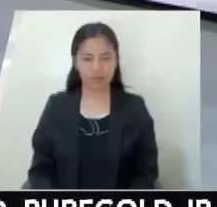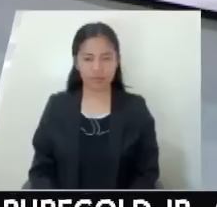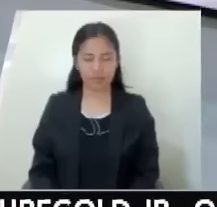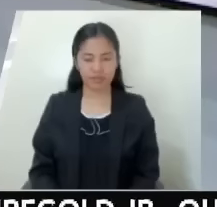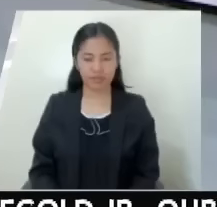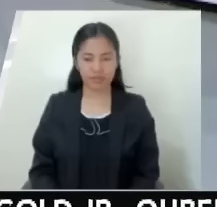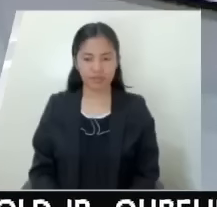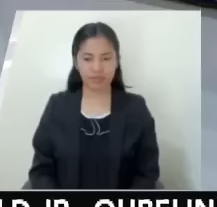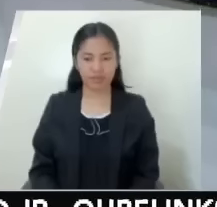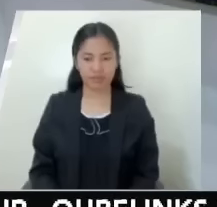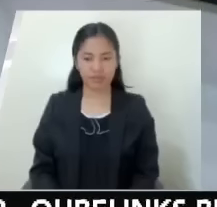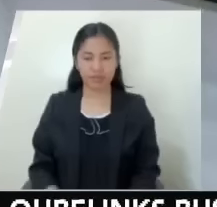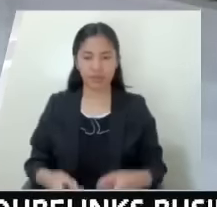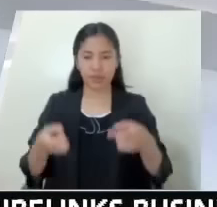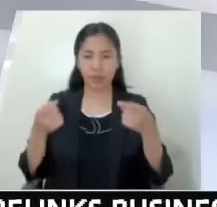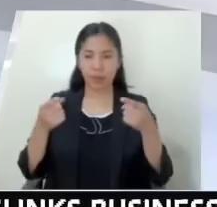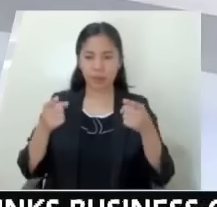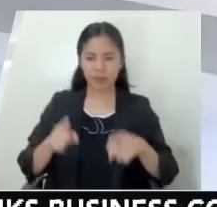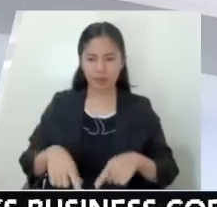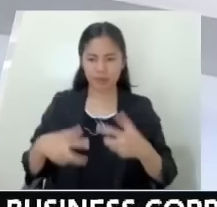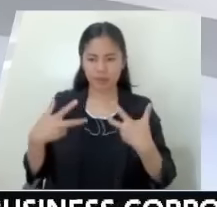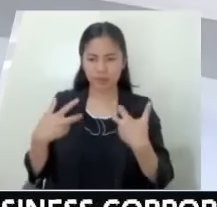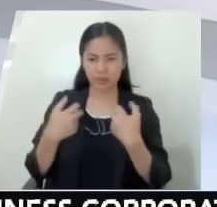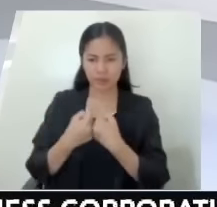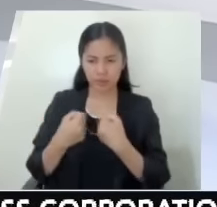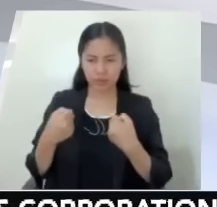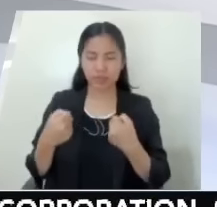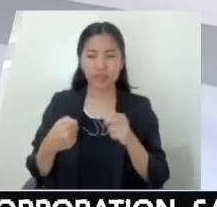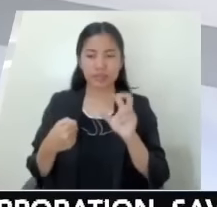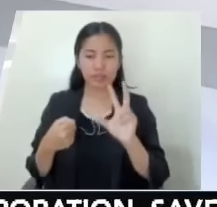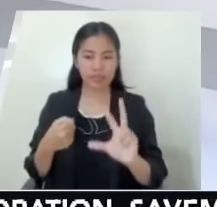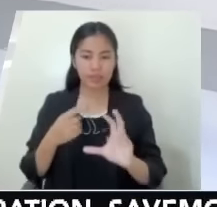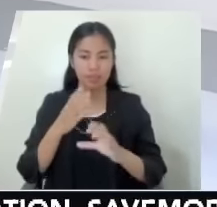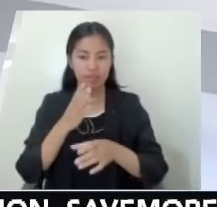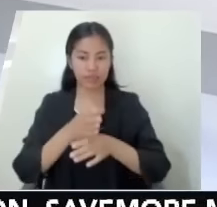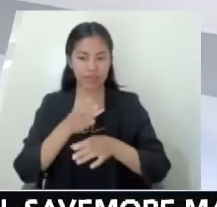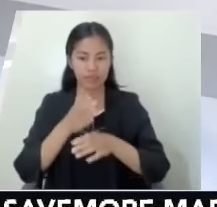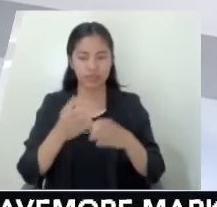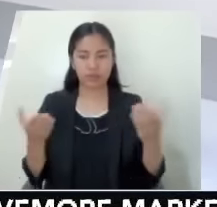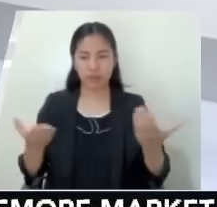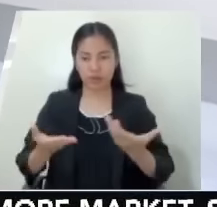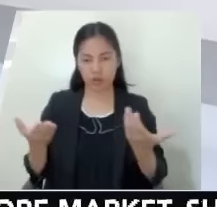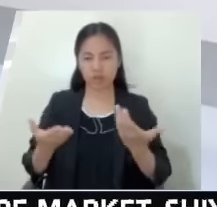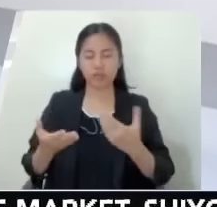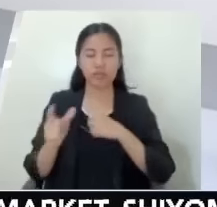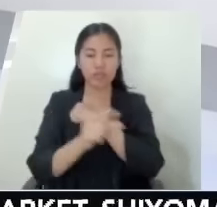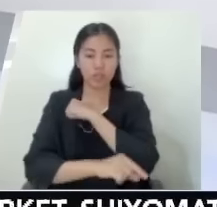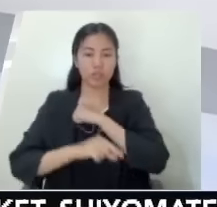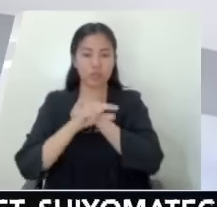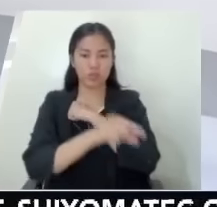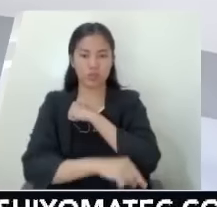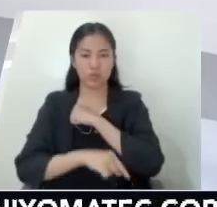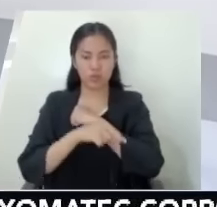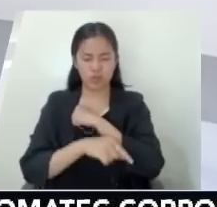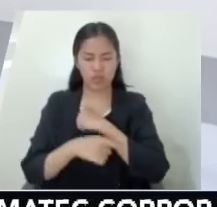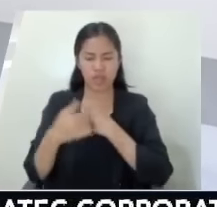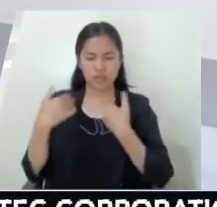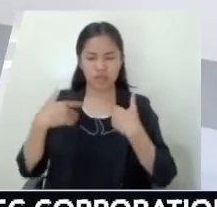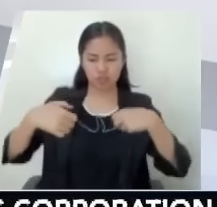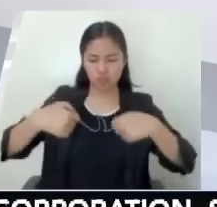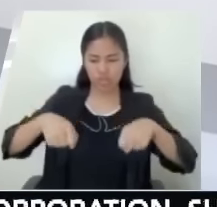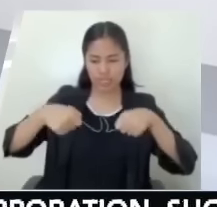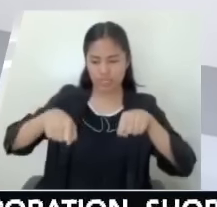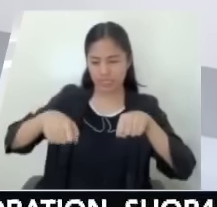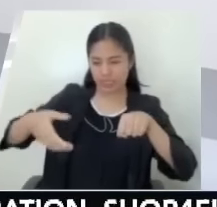Diyan na uwi ang karambola ng tatlong sasakyan sa Lopez, Quezon. Patay ang limang sakay ng isang tuktok tricycle matapos itong mabundol